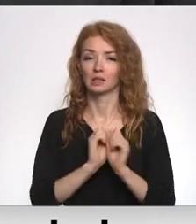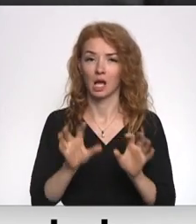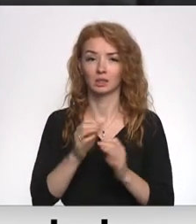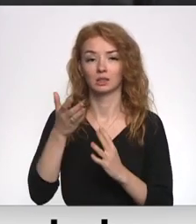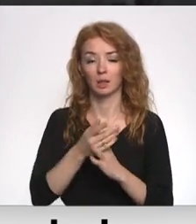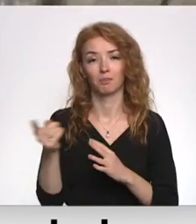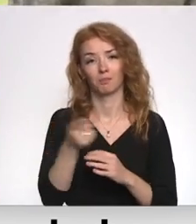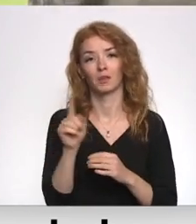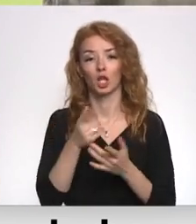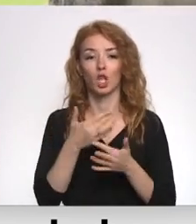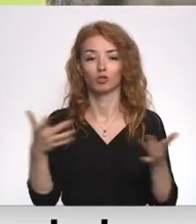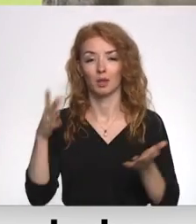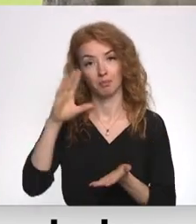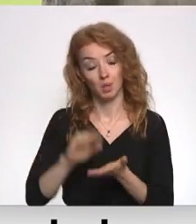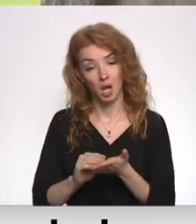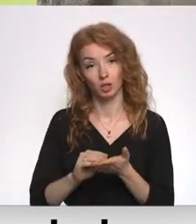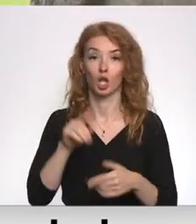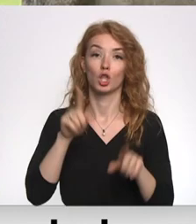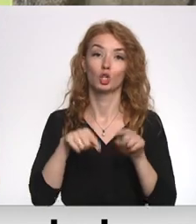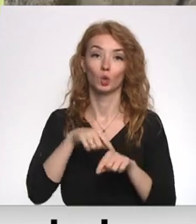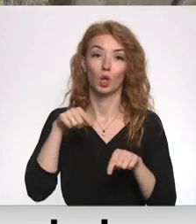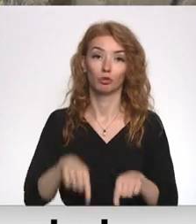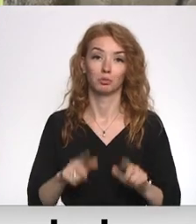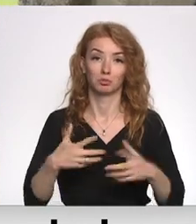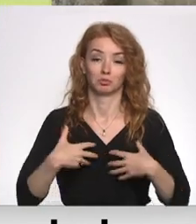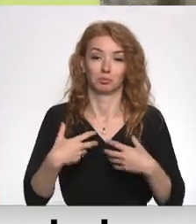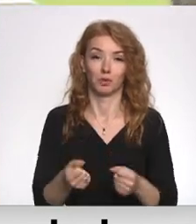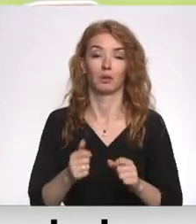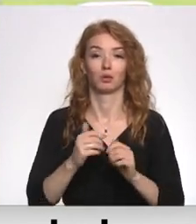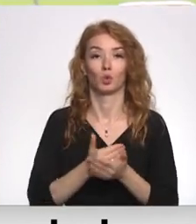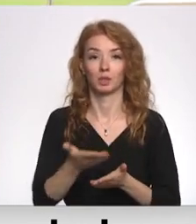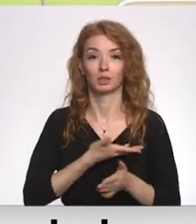vidū ir gūta dažāda pieredze. Ir tādi, kur te jūtas uzņemt un plānot dzīvi veidot